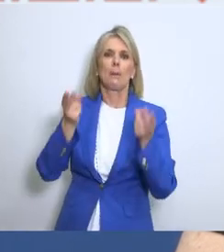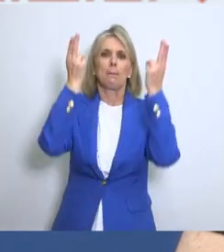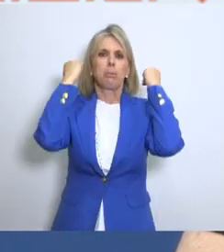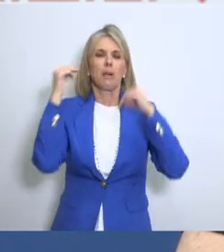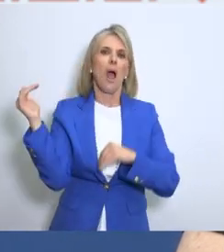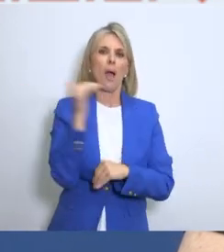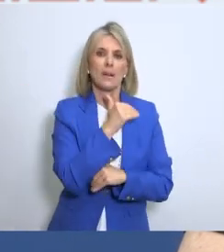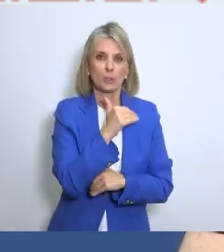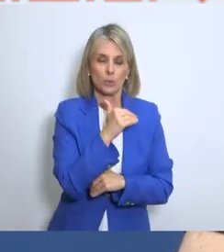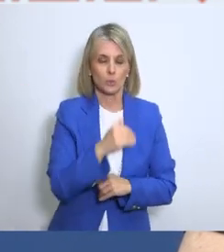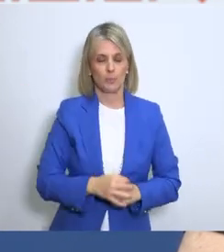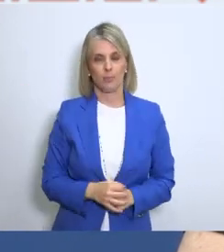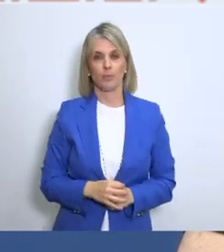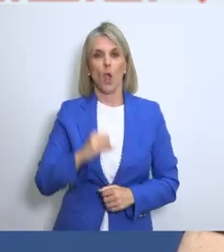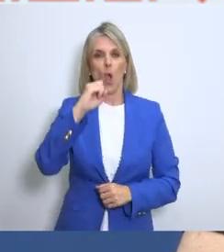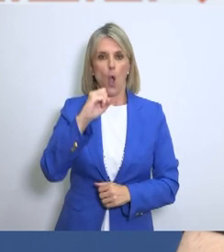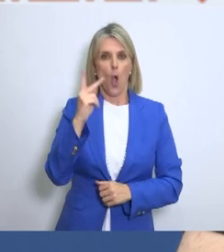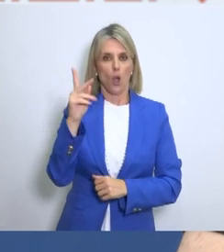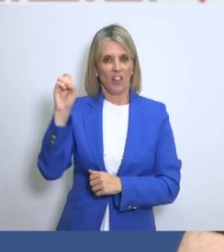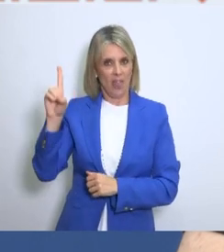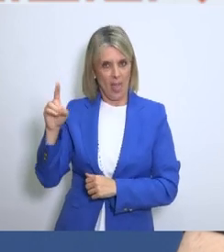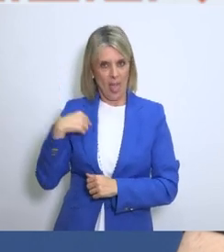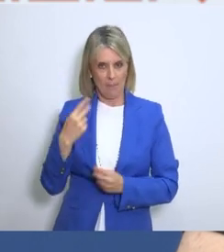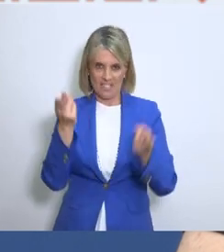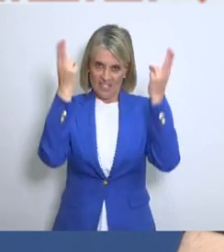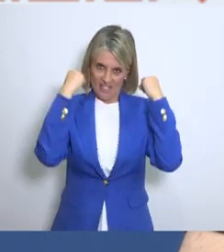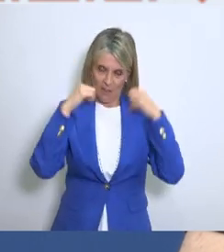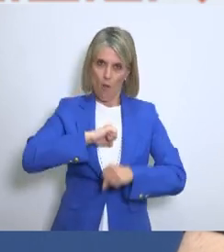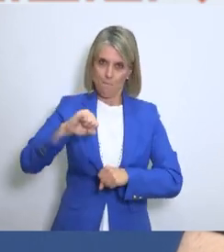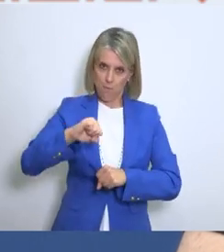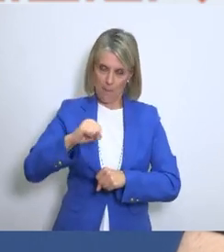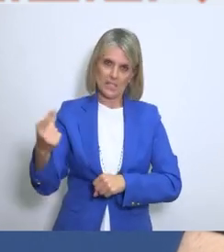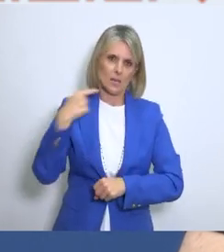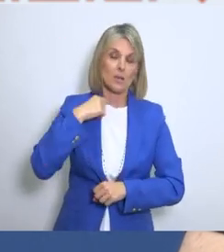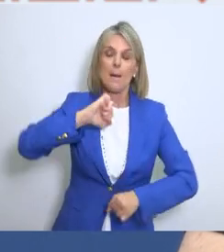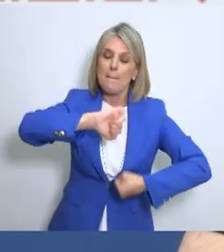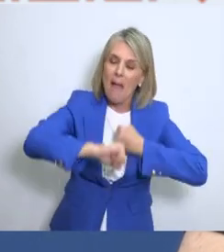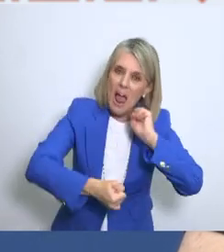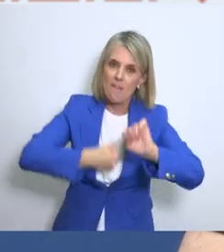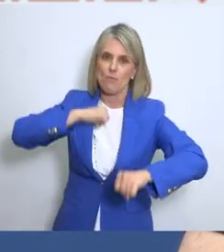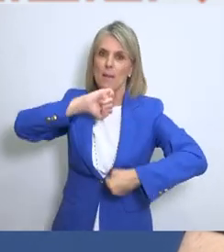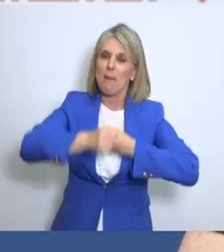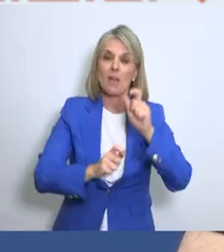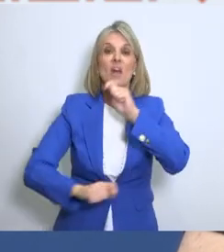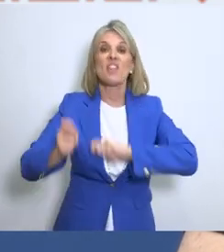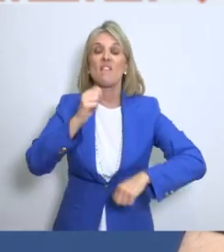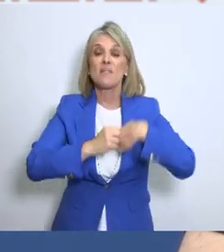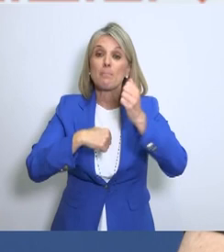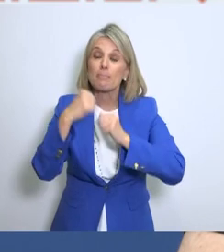κάλπη. Η ΟΚΔΕ δεν υποκύπτει στην ιτοπάθεια. Παλεύουμε για να οικοδομήσουμε μια νέα επαναστατική